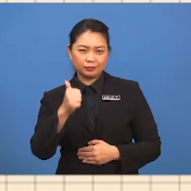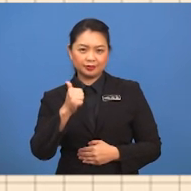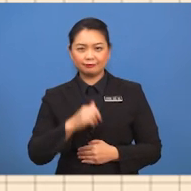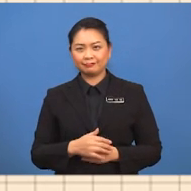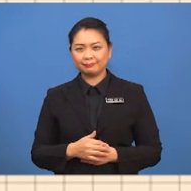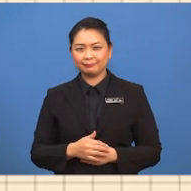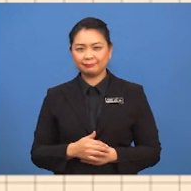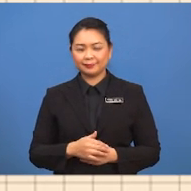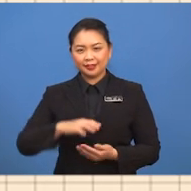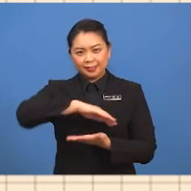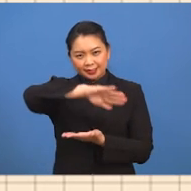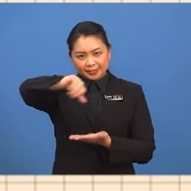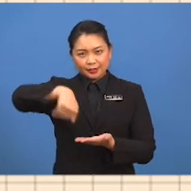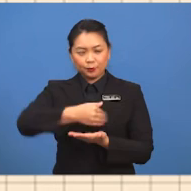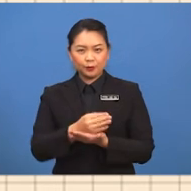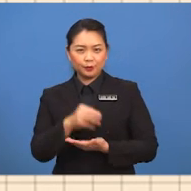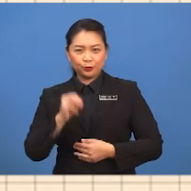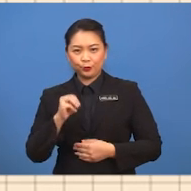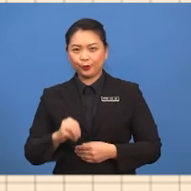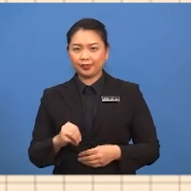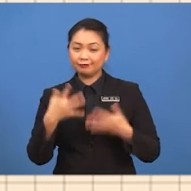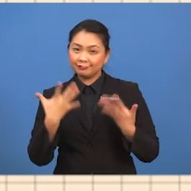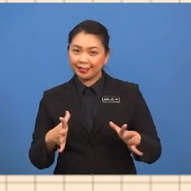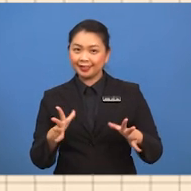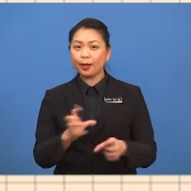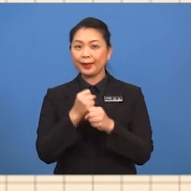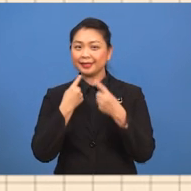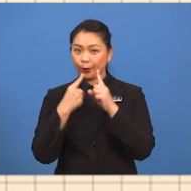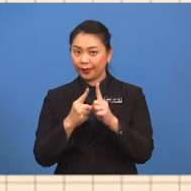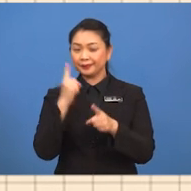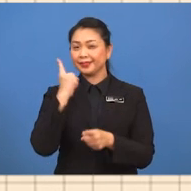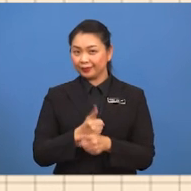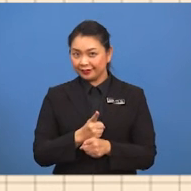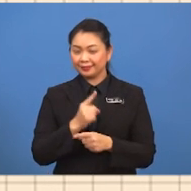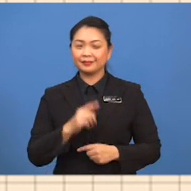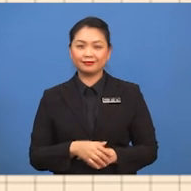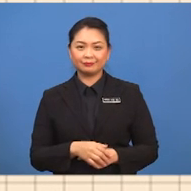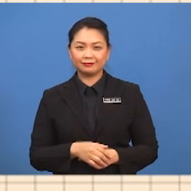Bagus. Semua murid sudah mendapat jawapannya, bukan?